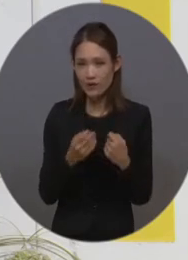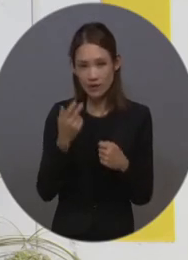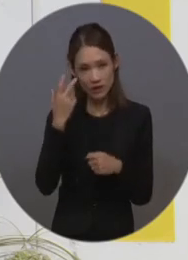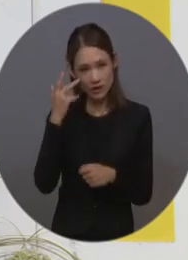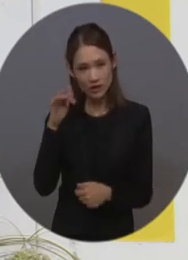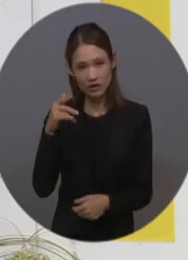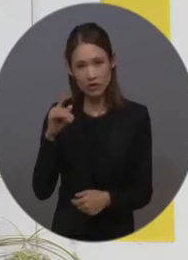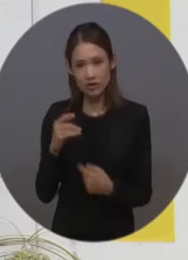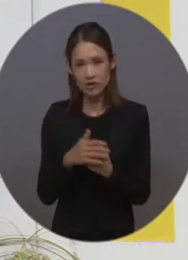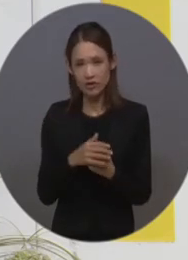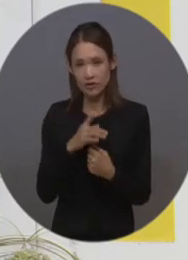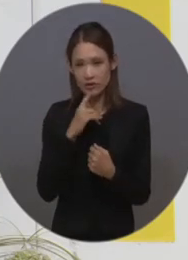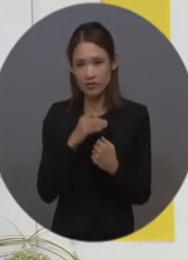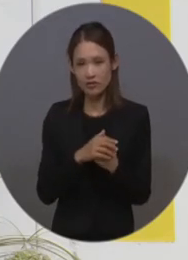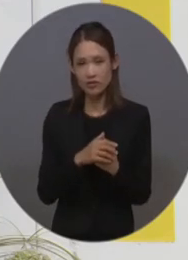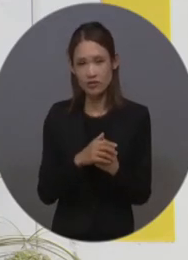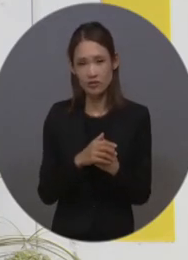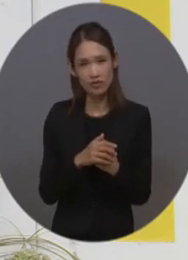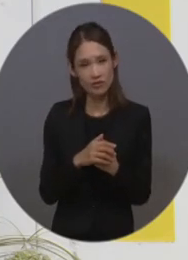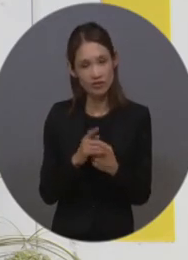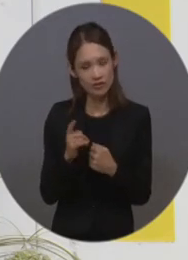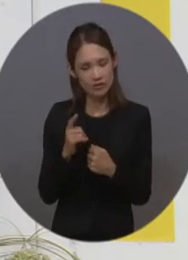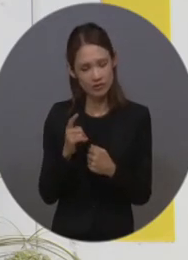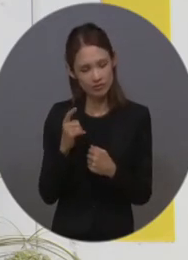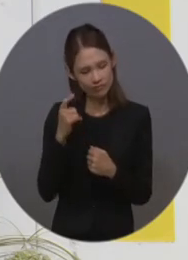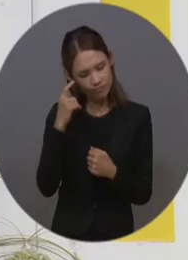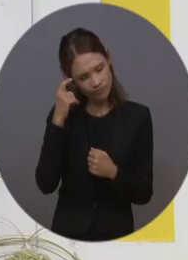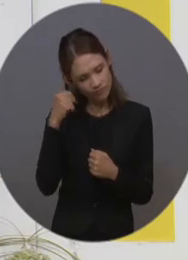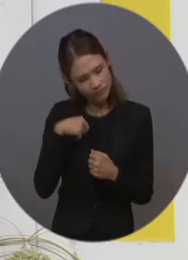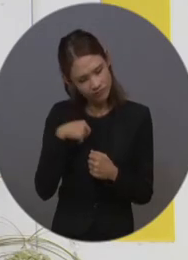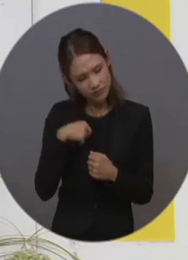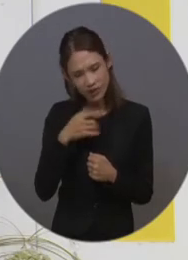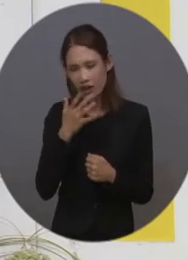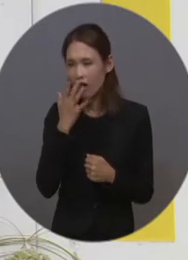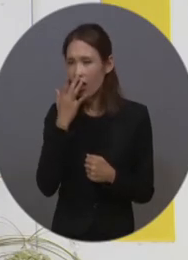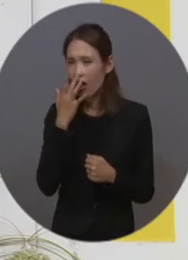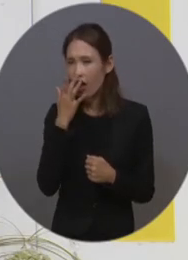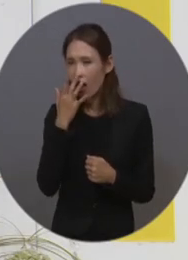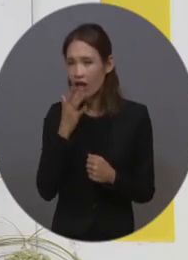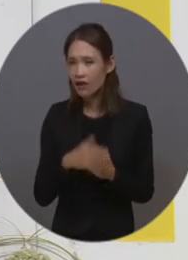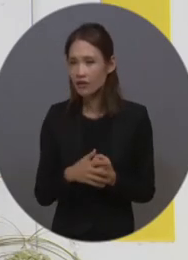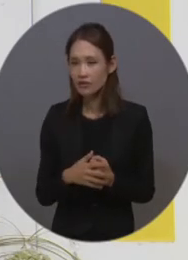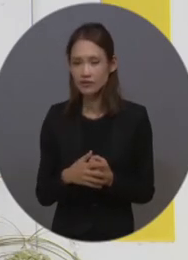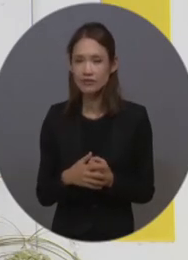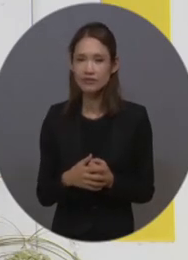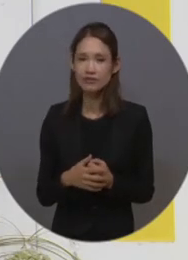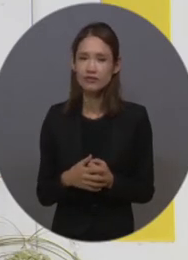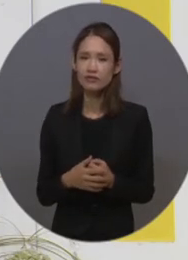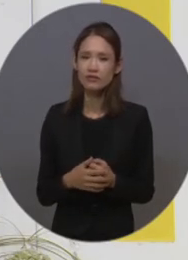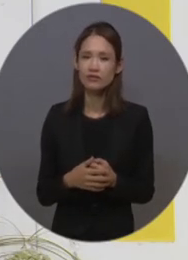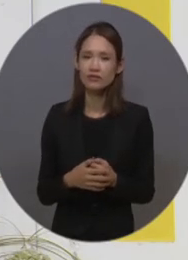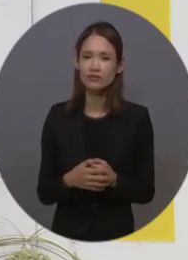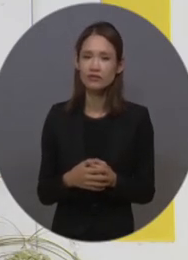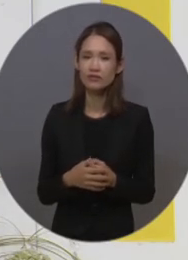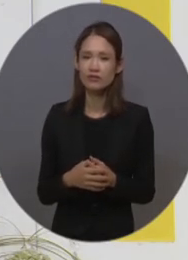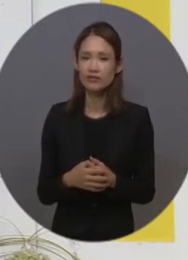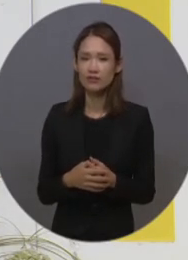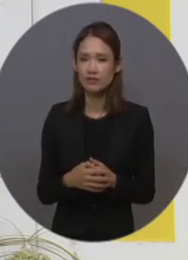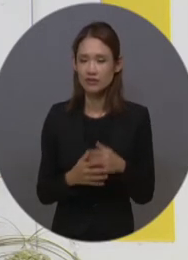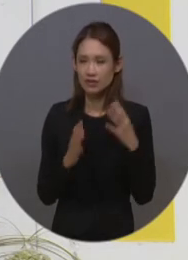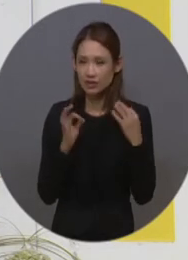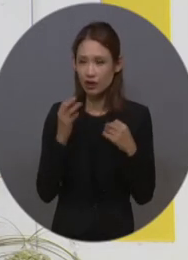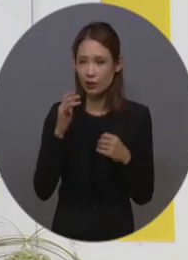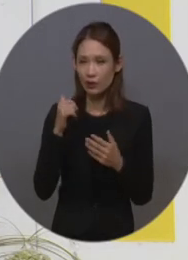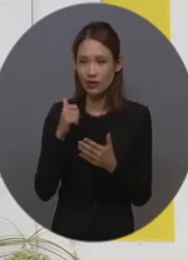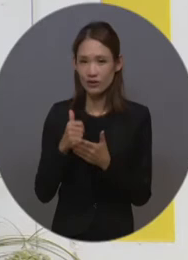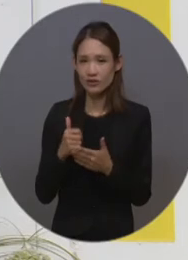철학적으로. 그랬더니 아직도 뭔가 이게 조금 이게 딱 와닿지 않는 거예요. 네. 근데 우리 김영삼